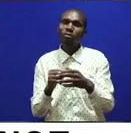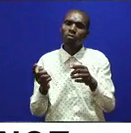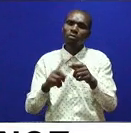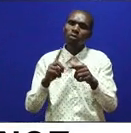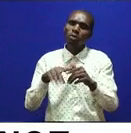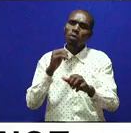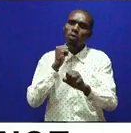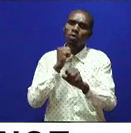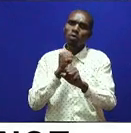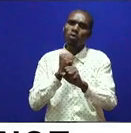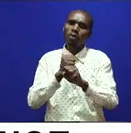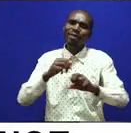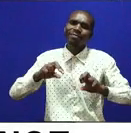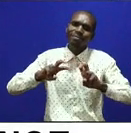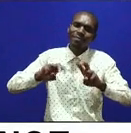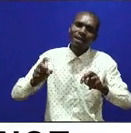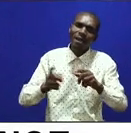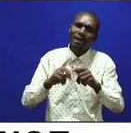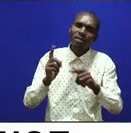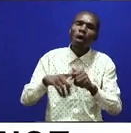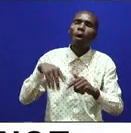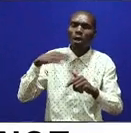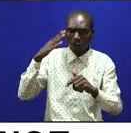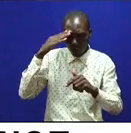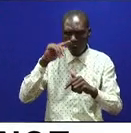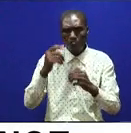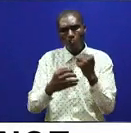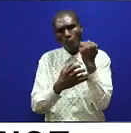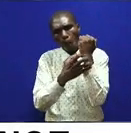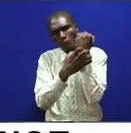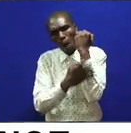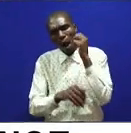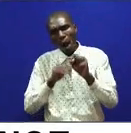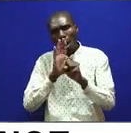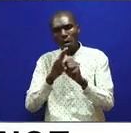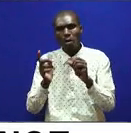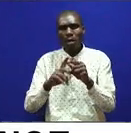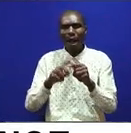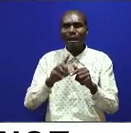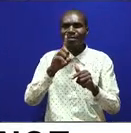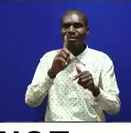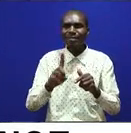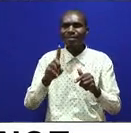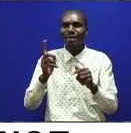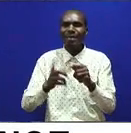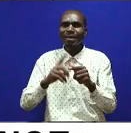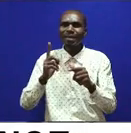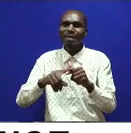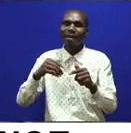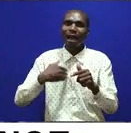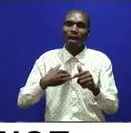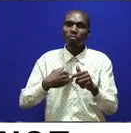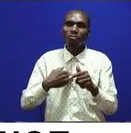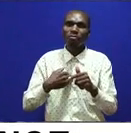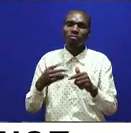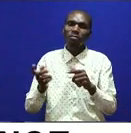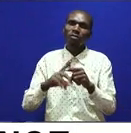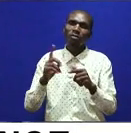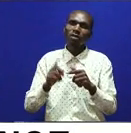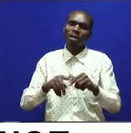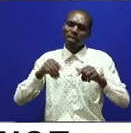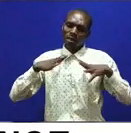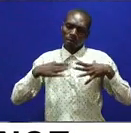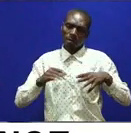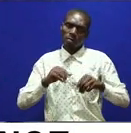Tunafanya ukaguzi tujue wale masikini kabisa. Kila ward lazima ipate watu at